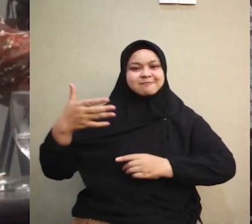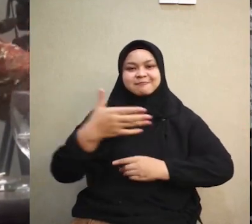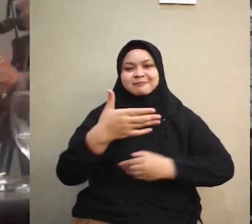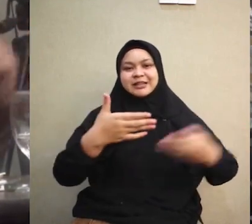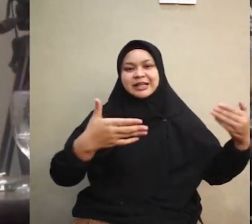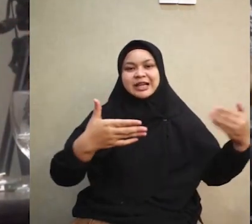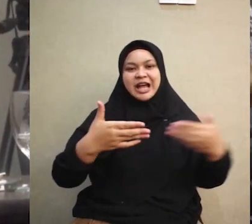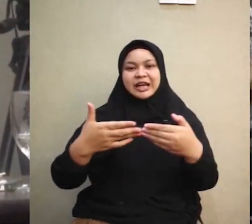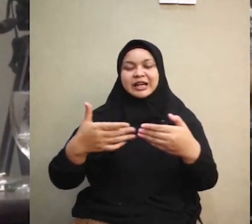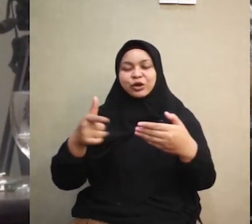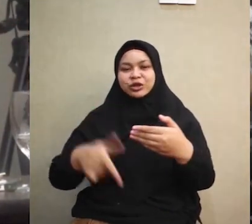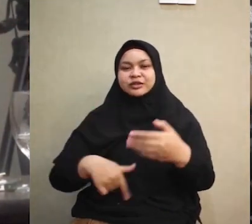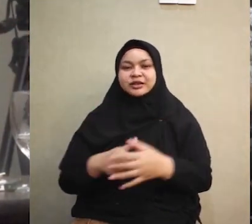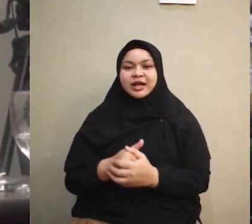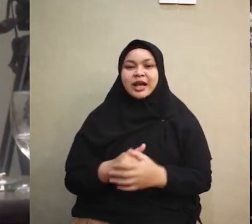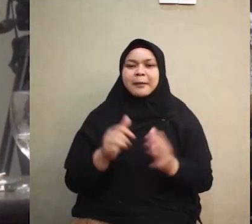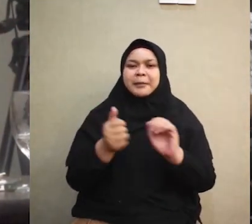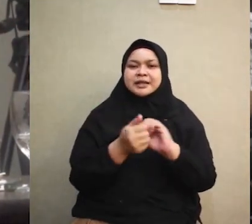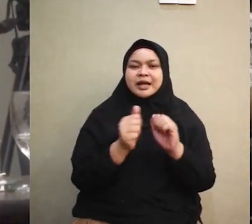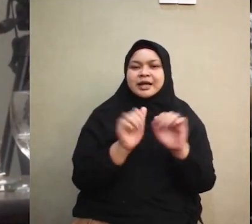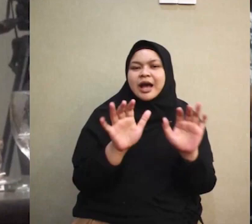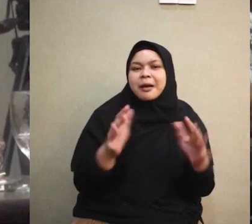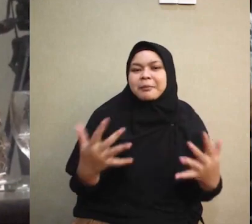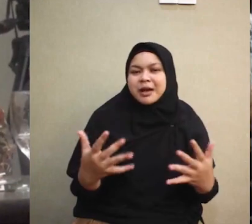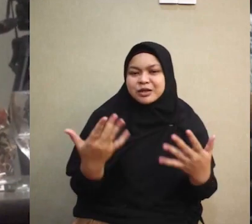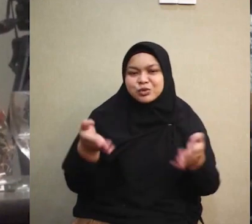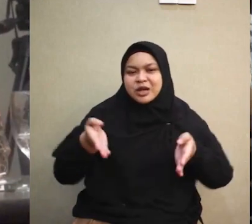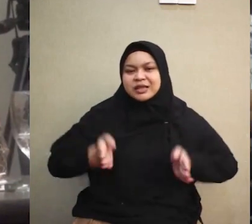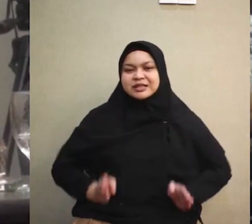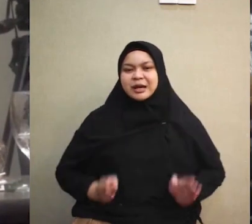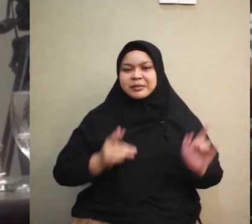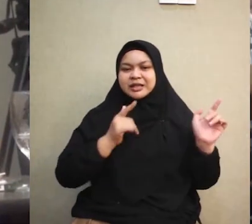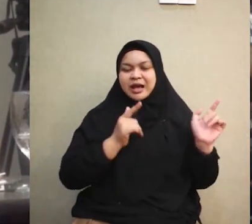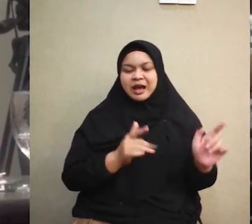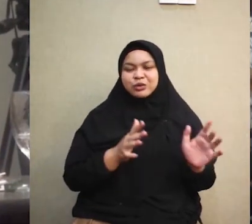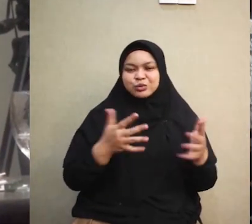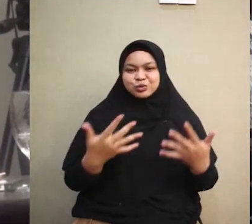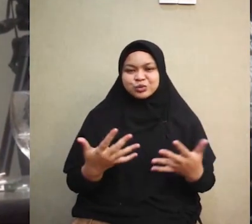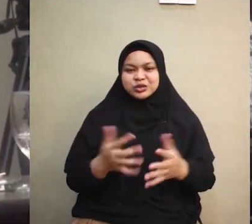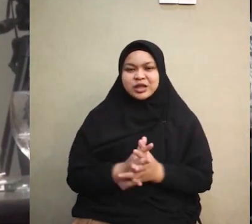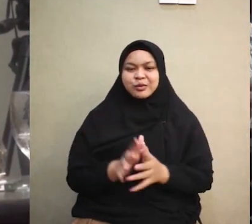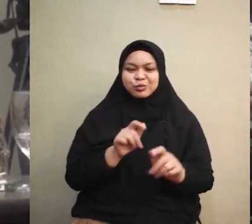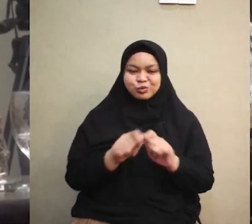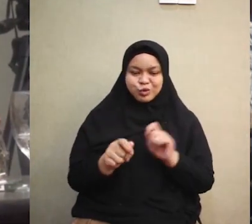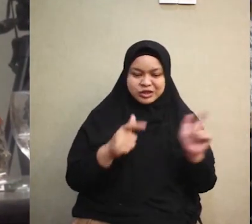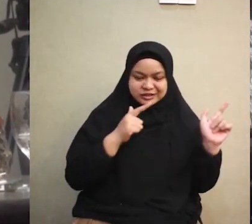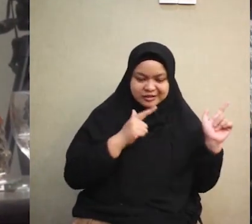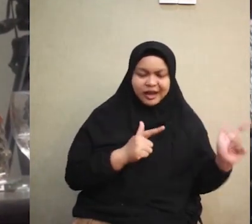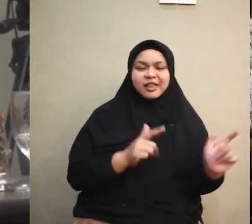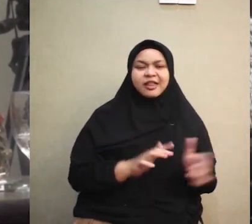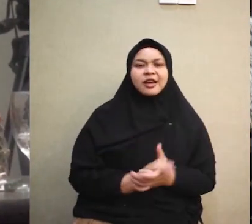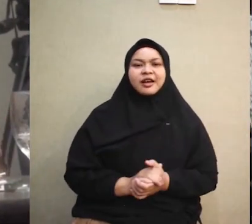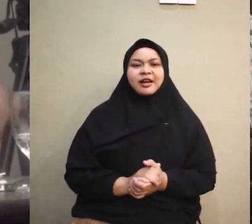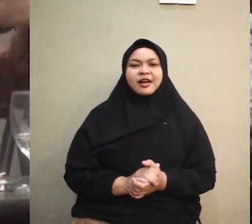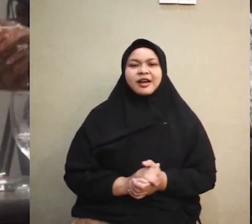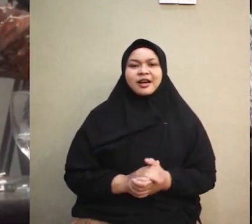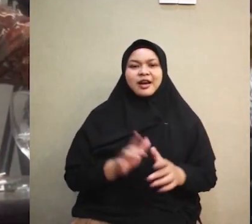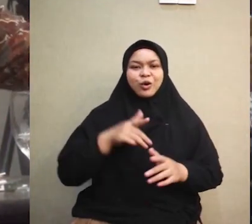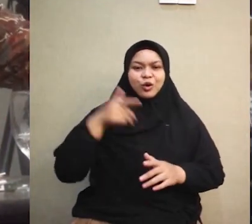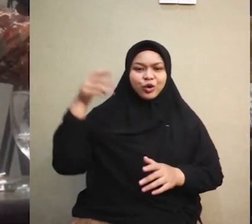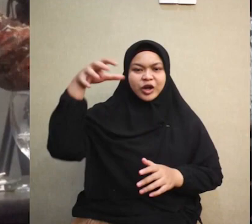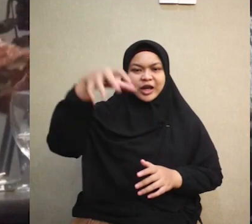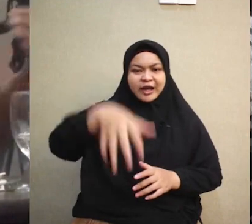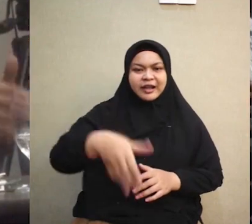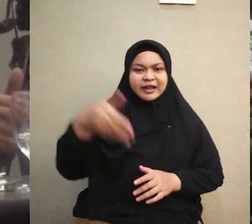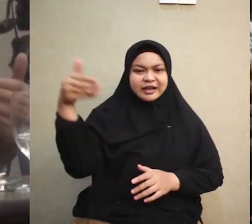tadi gitu Kan masalahnya kita udah siapin senjata Kita udah coba bikin senjata gitu ya pas di medan